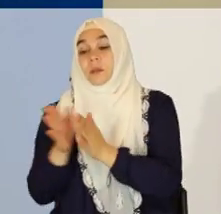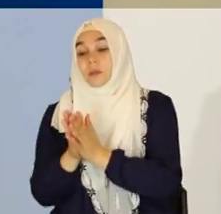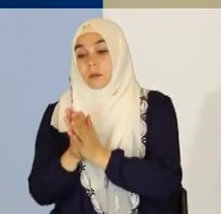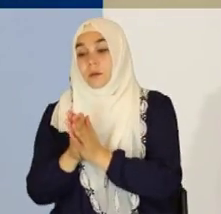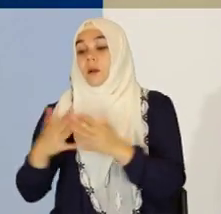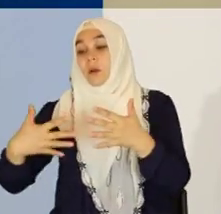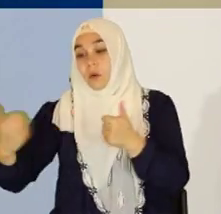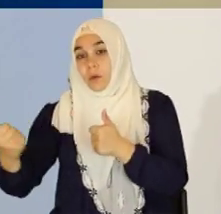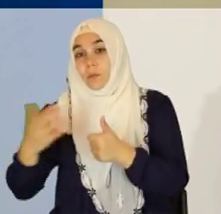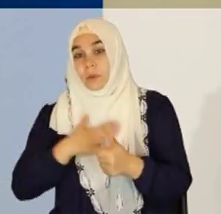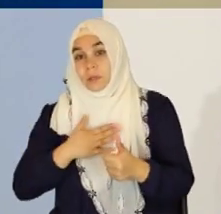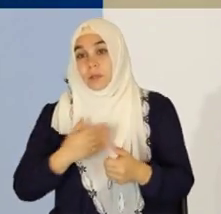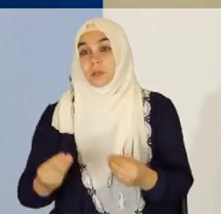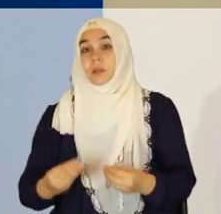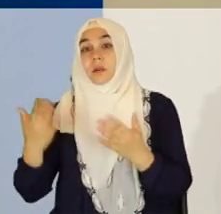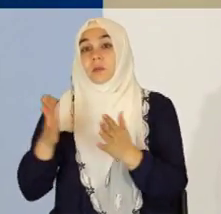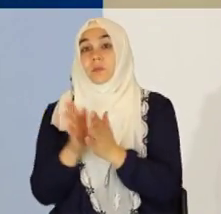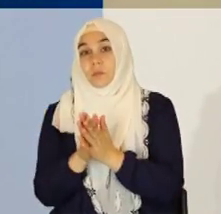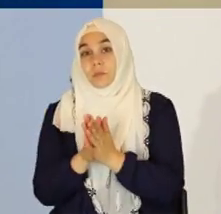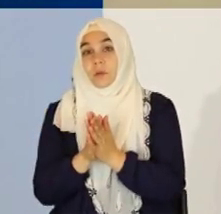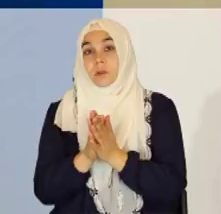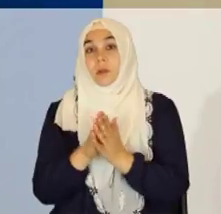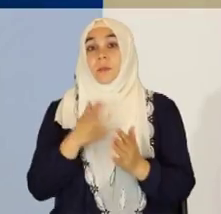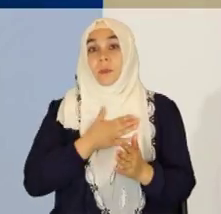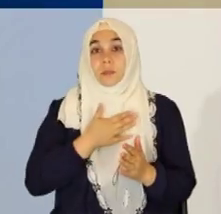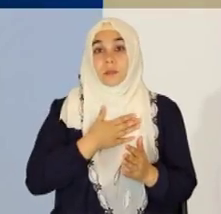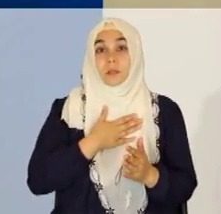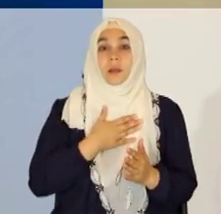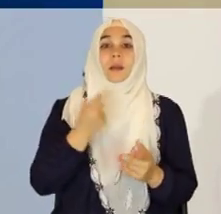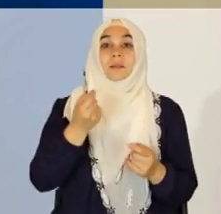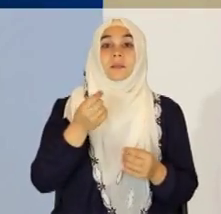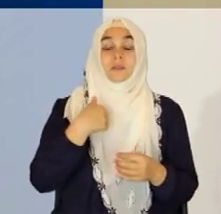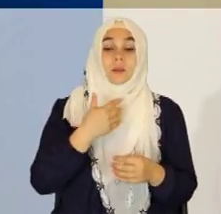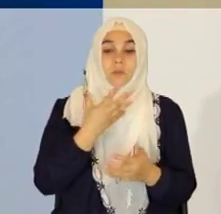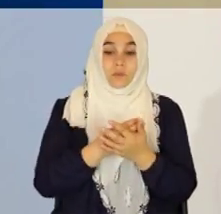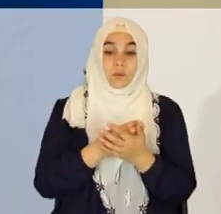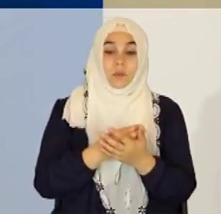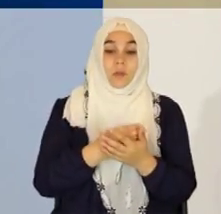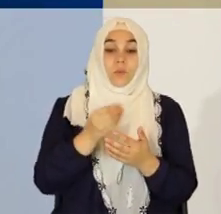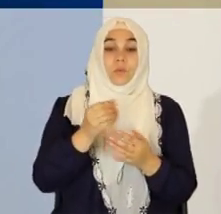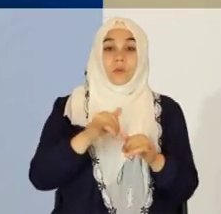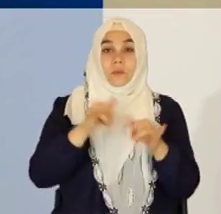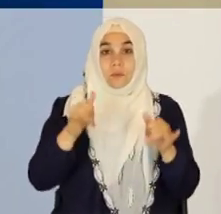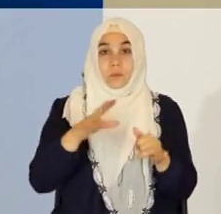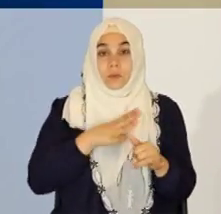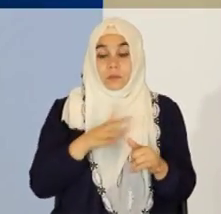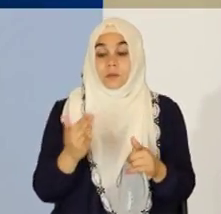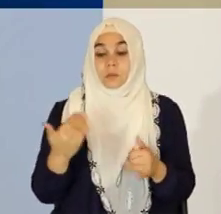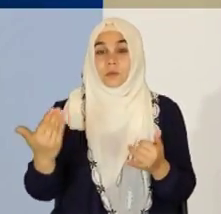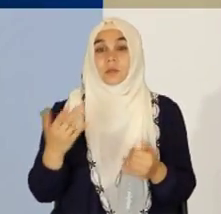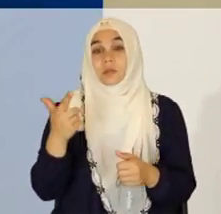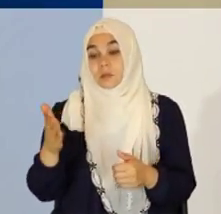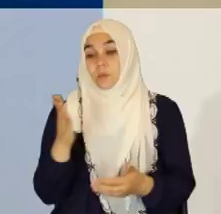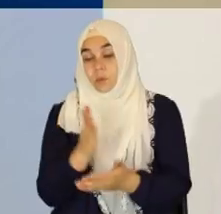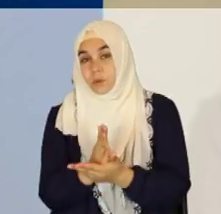yalinsin deydi. Birodar, shunaqa men bir oz vazifador bo'lib qolganman Xudoni oldida. Yaxshi